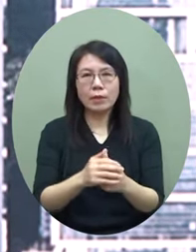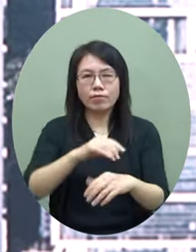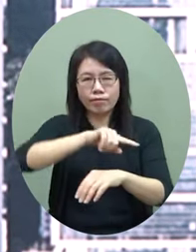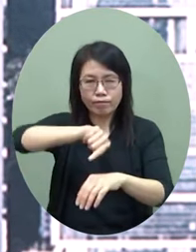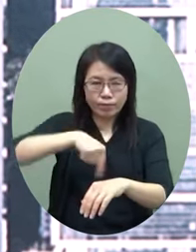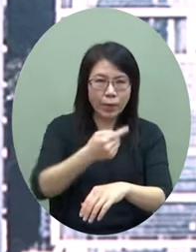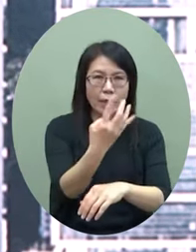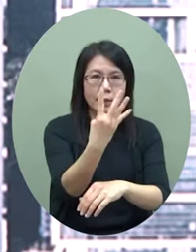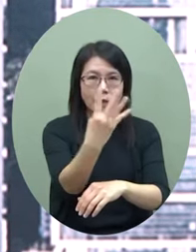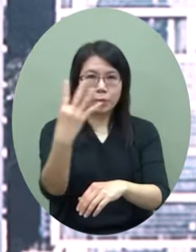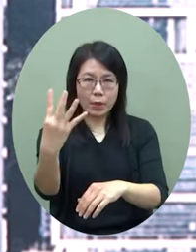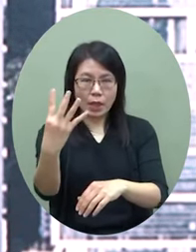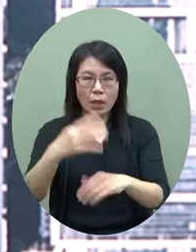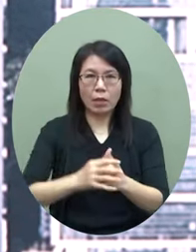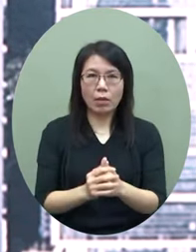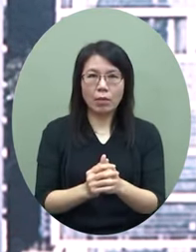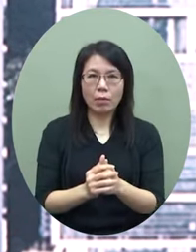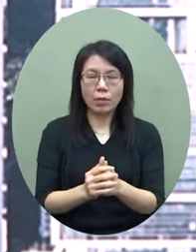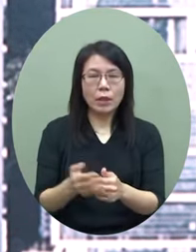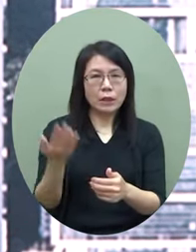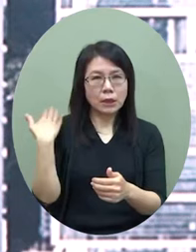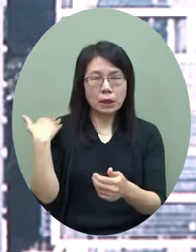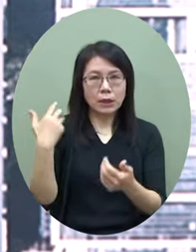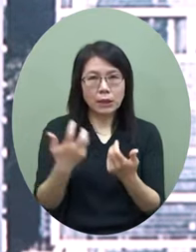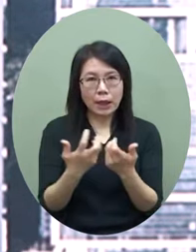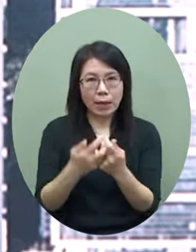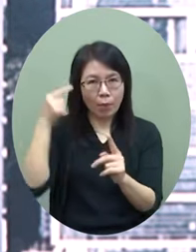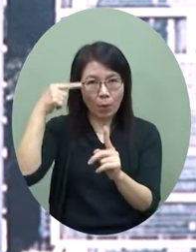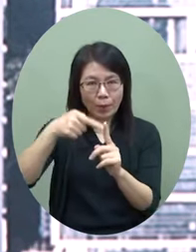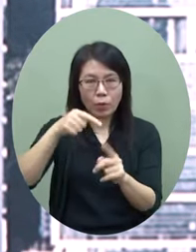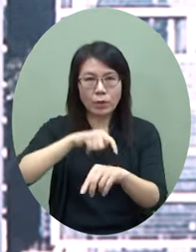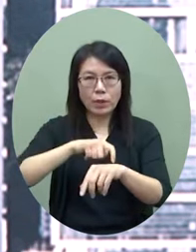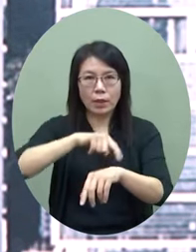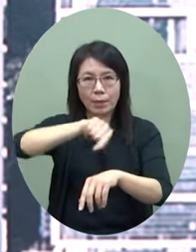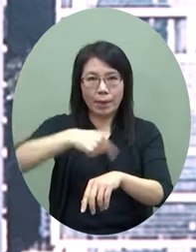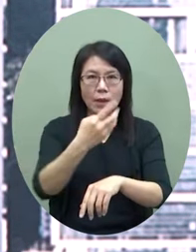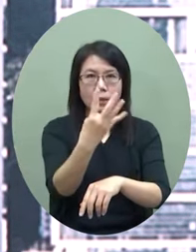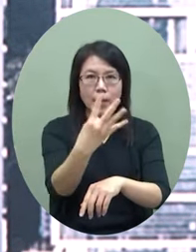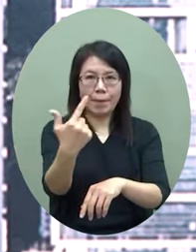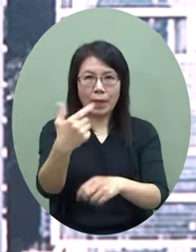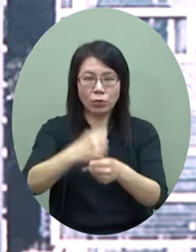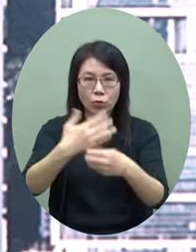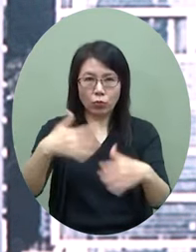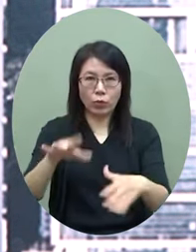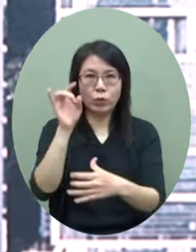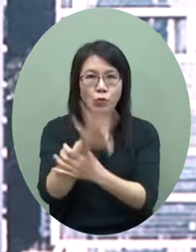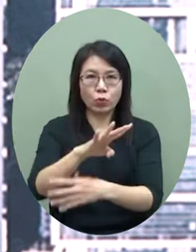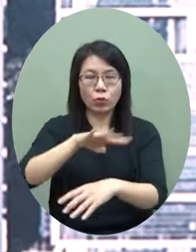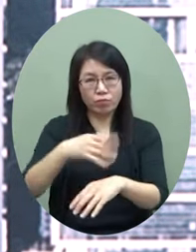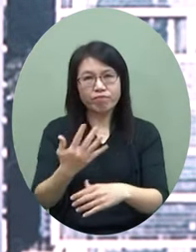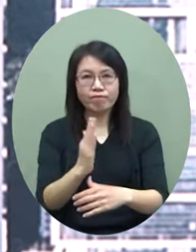比我們定的時間目標的時間是48小時完成是早了幾個小時